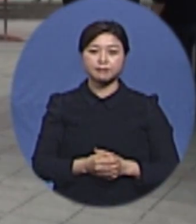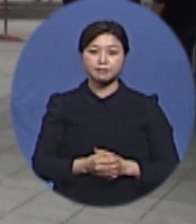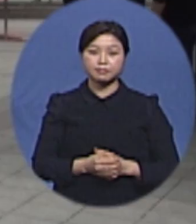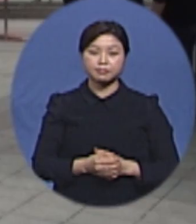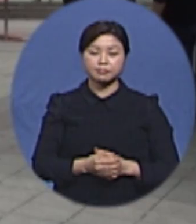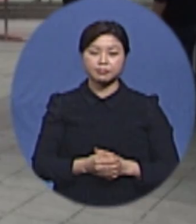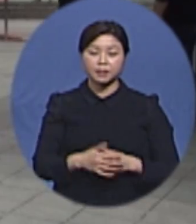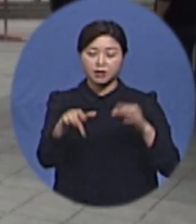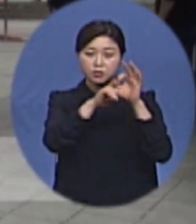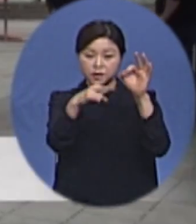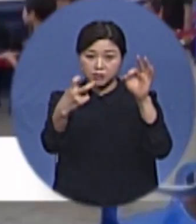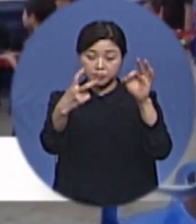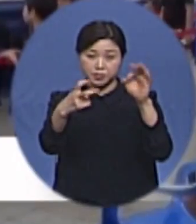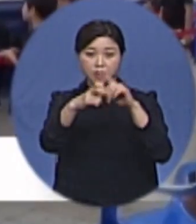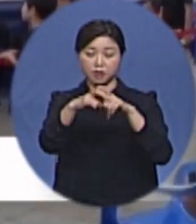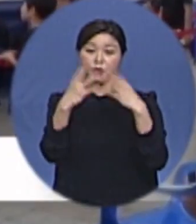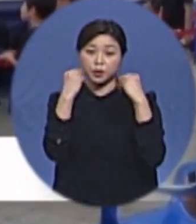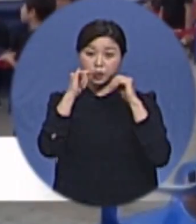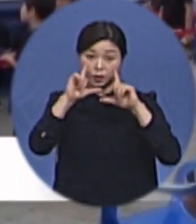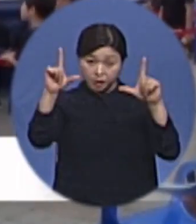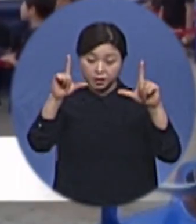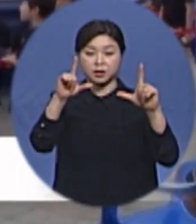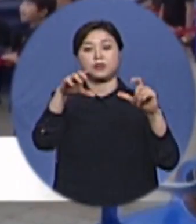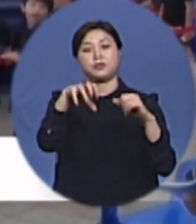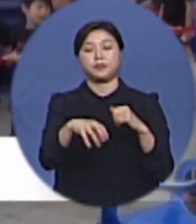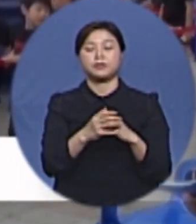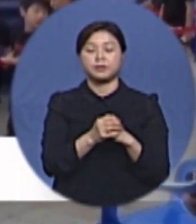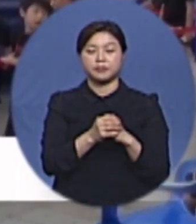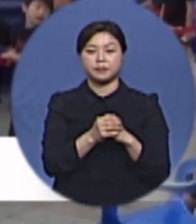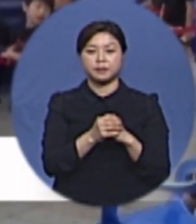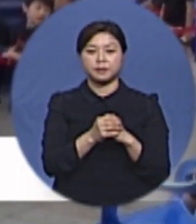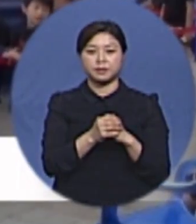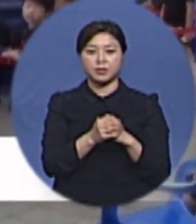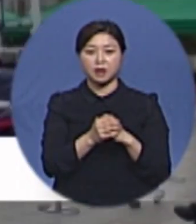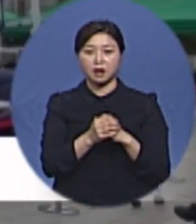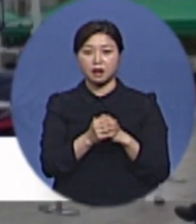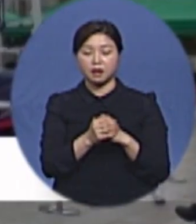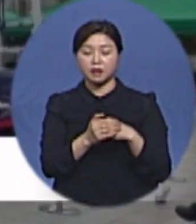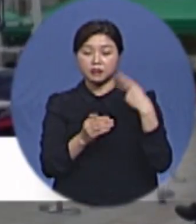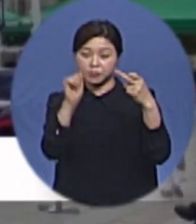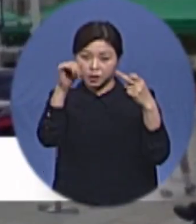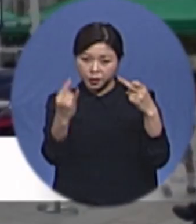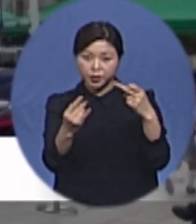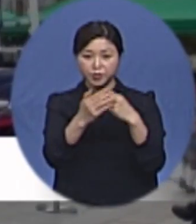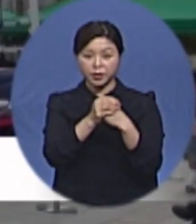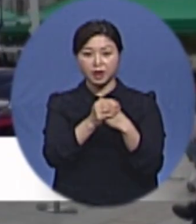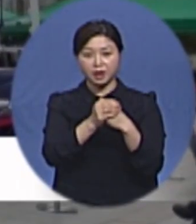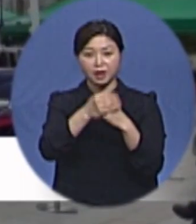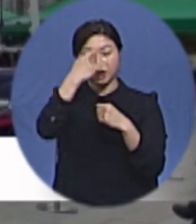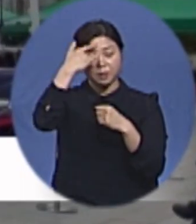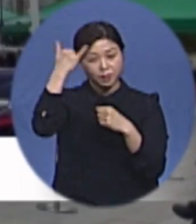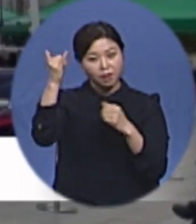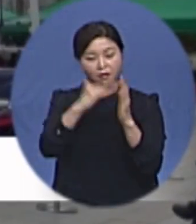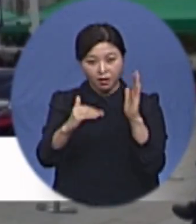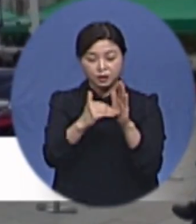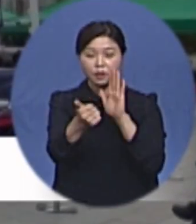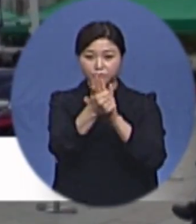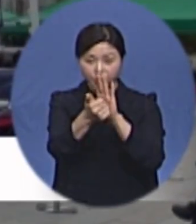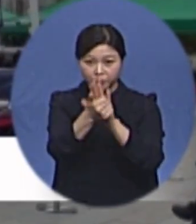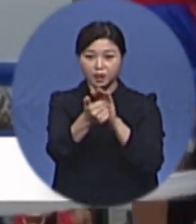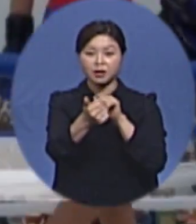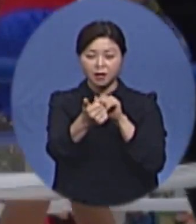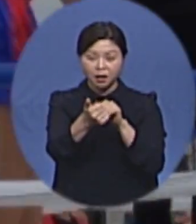지난 22일 토요일 목포시 평화광장에서 제12회 협회정배 조선가정 돕기 무에타이 국제전 및